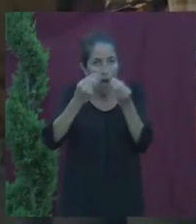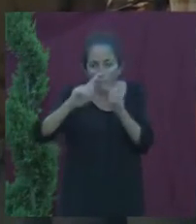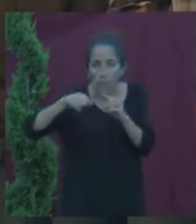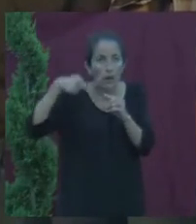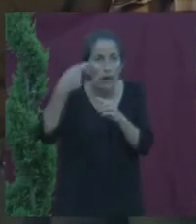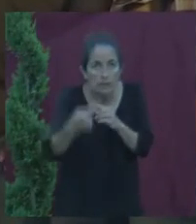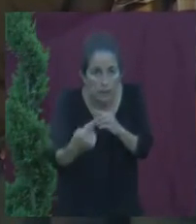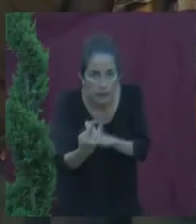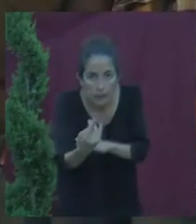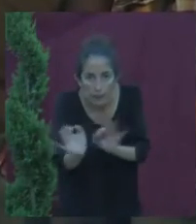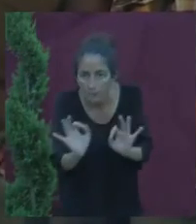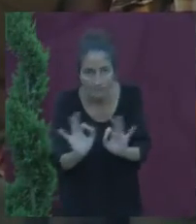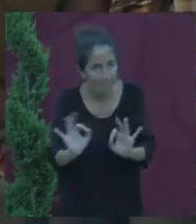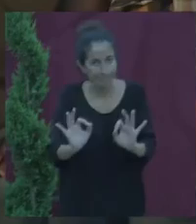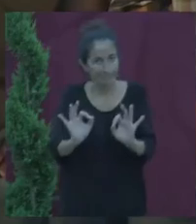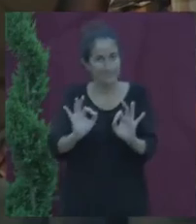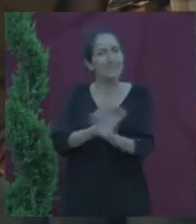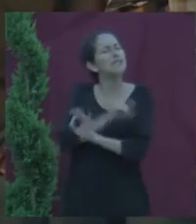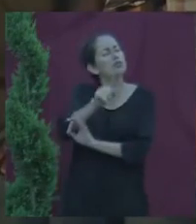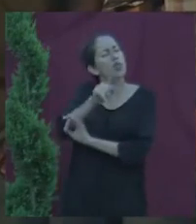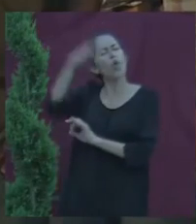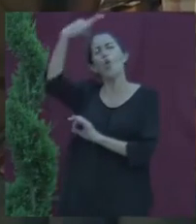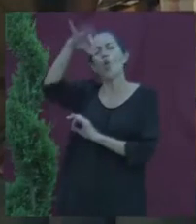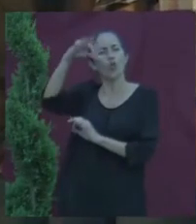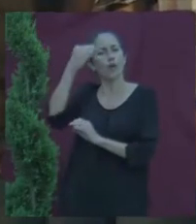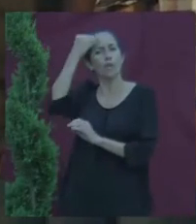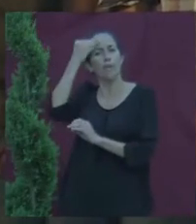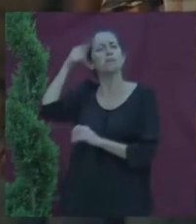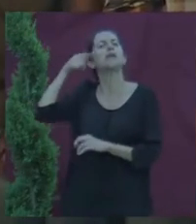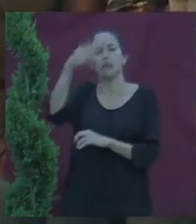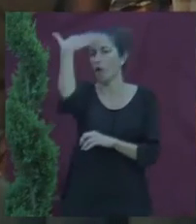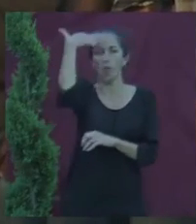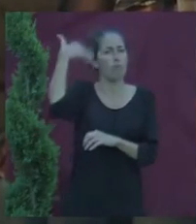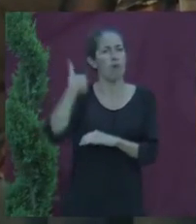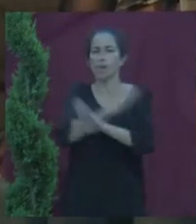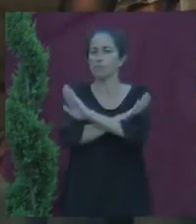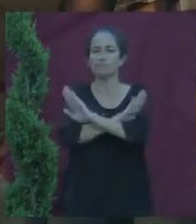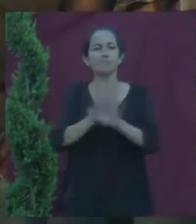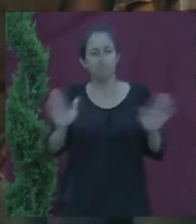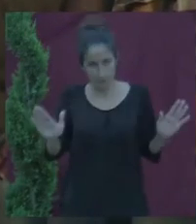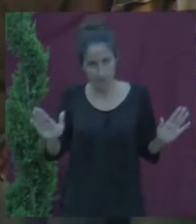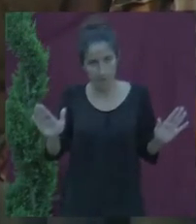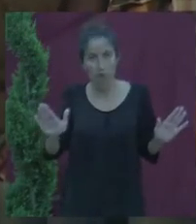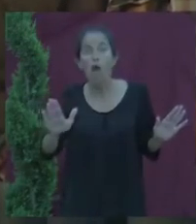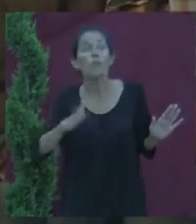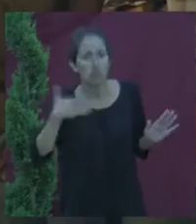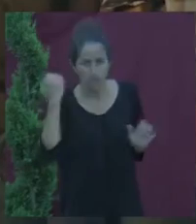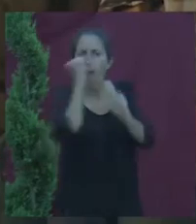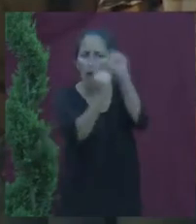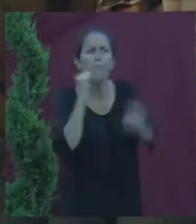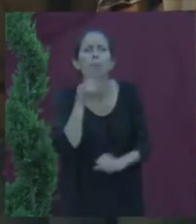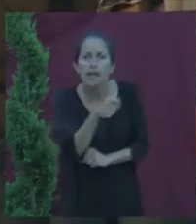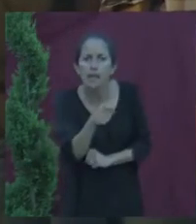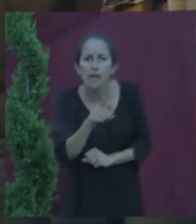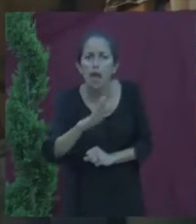ninguna posteritat, com no sigui la del teu poble. Potser et maten,